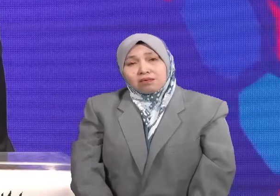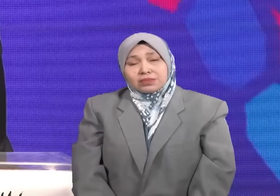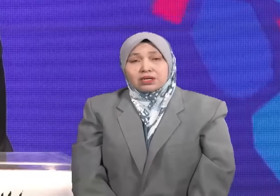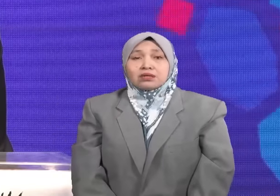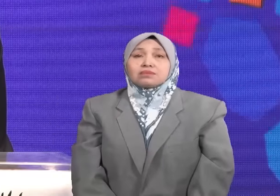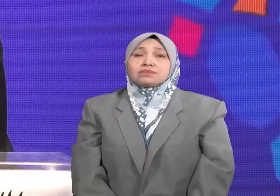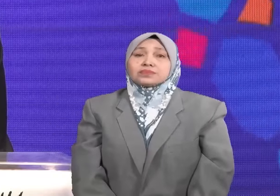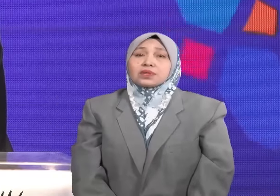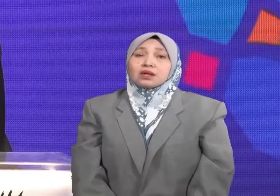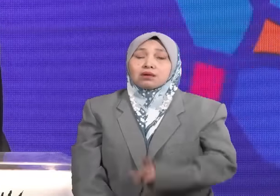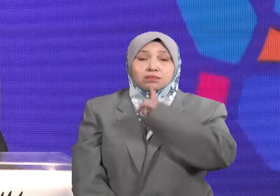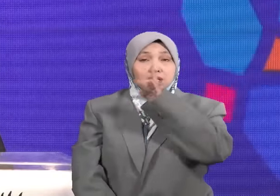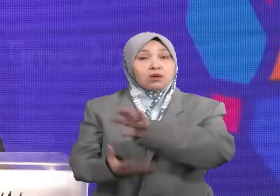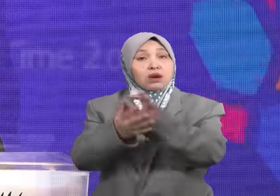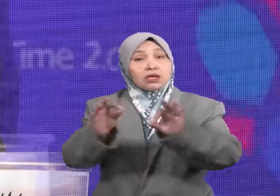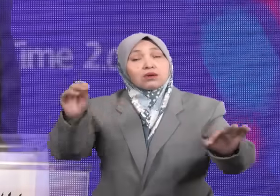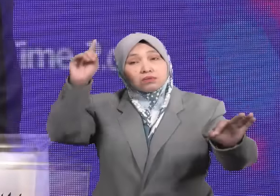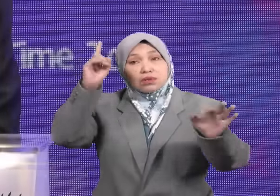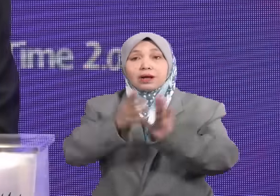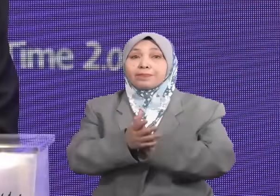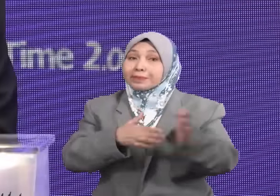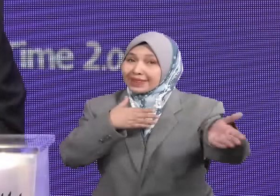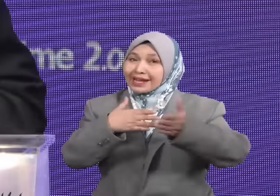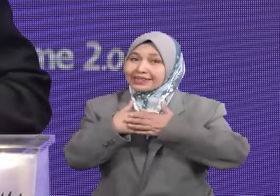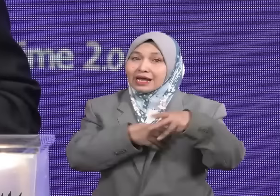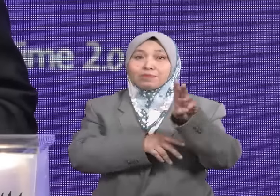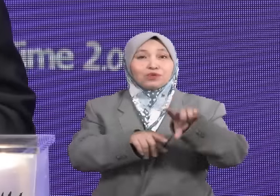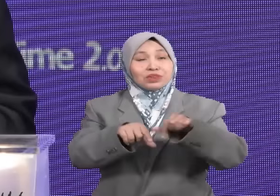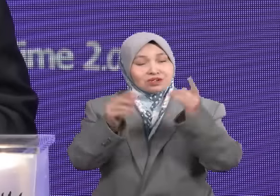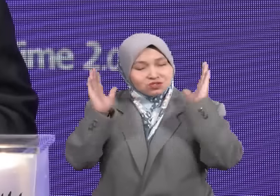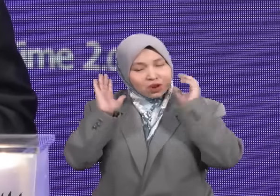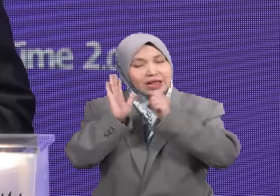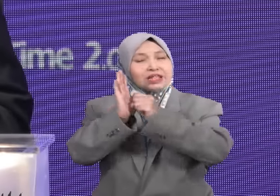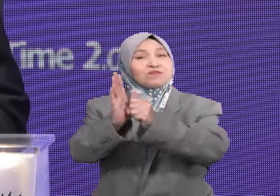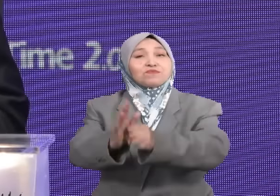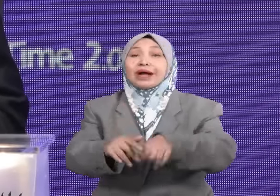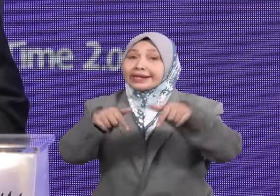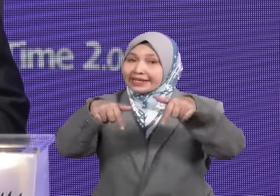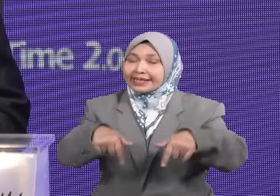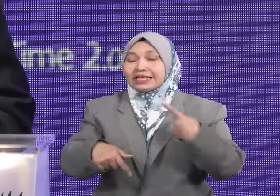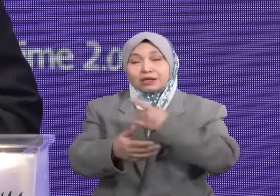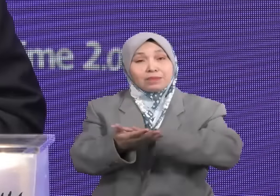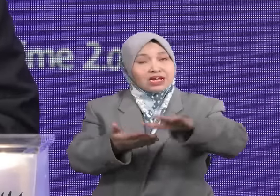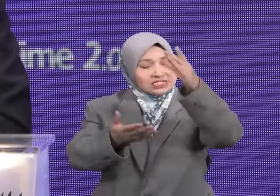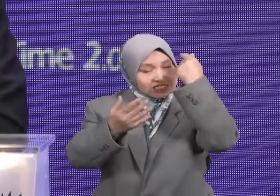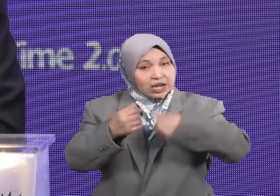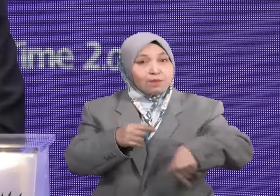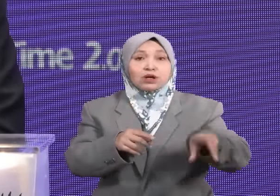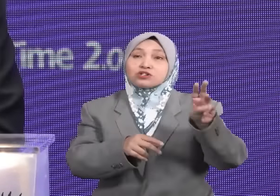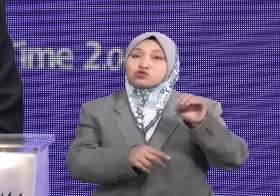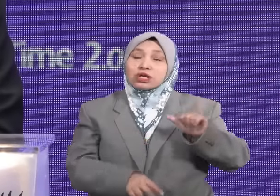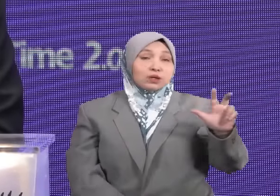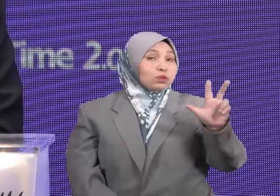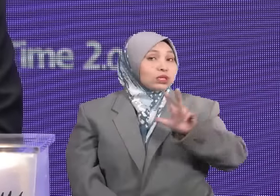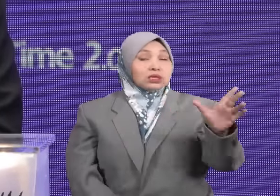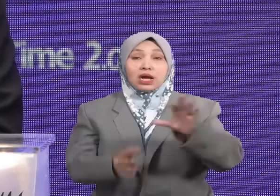العقاب. صدق الله. Kembali kita dalam Al-Quran Time, Quran Solat Infaq pada hari ini. Kita mendalami halaman yang ke-33, ayat 211